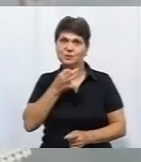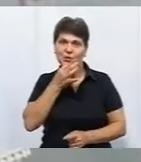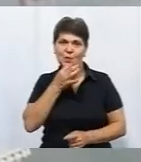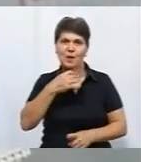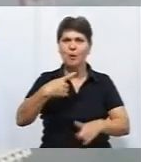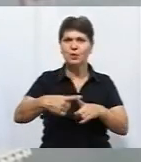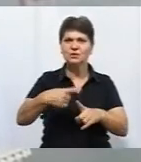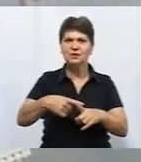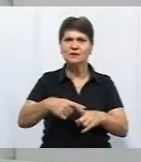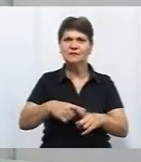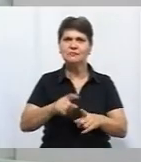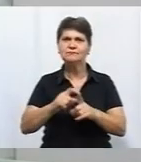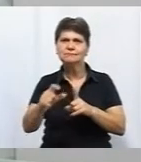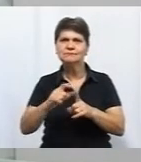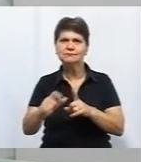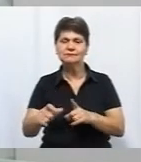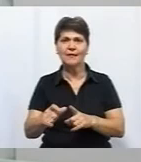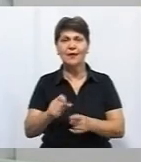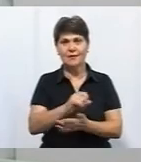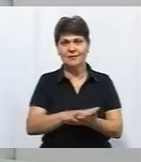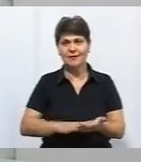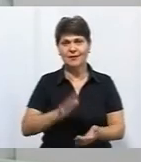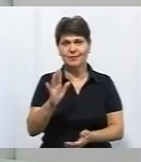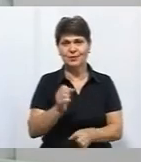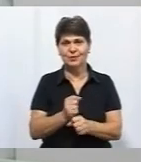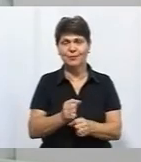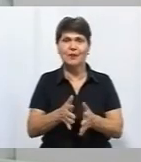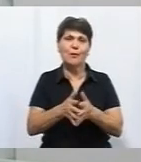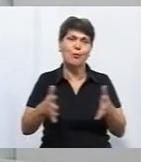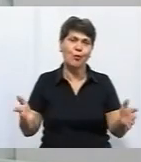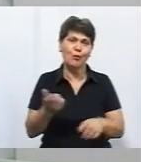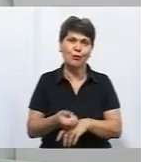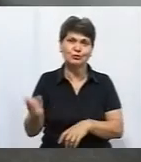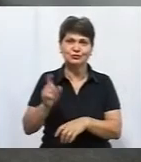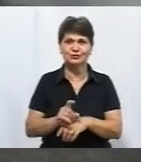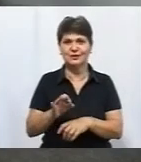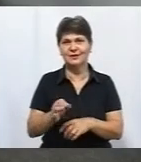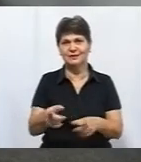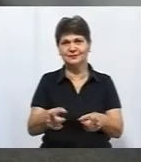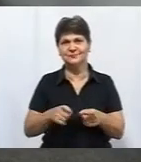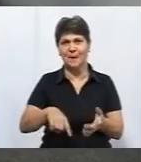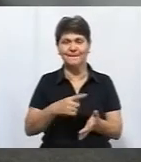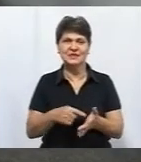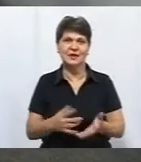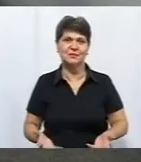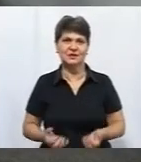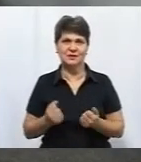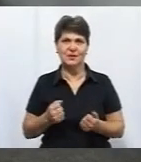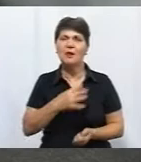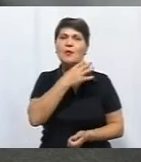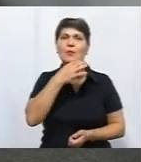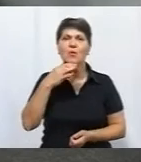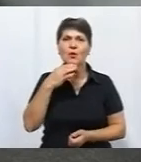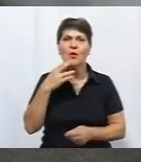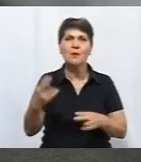вже планувати робити їх більше, тому що впевнені і заручені людською підтримкою. Очень много бездомних животних просто